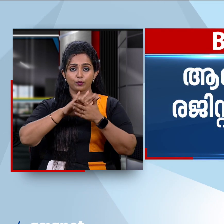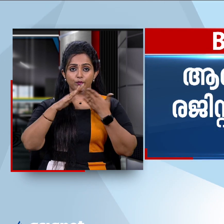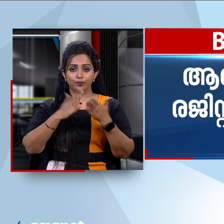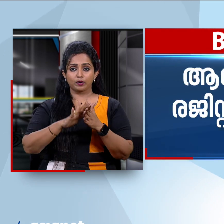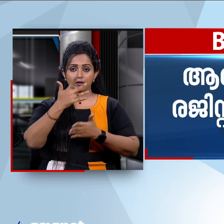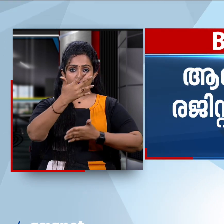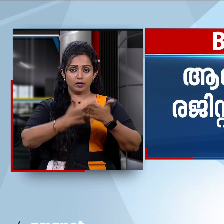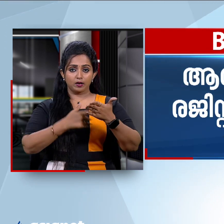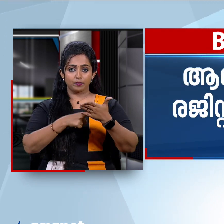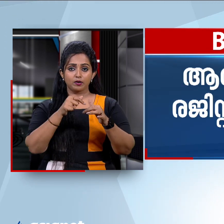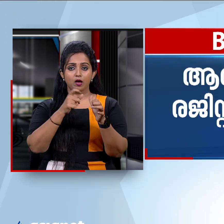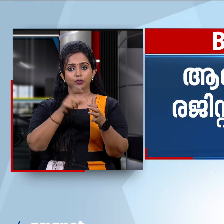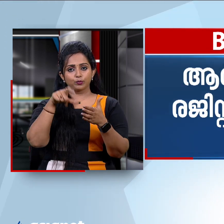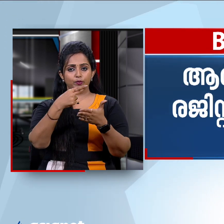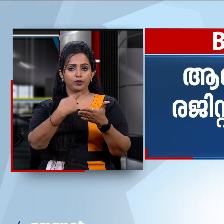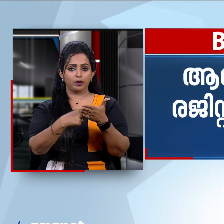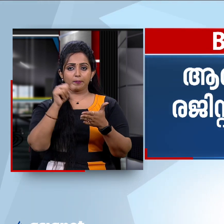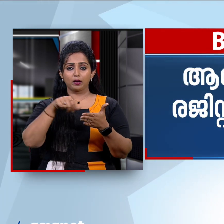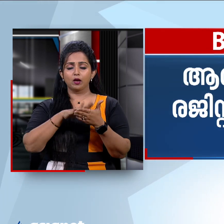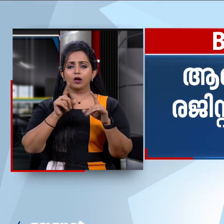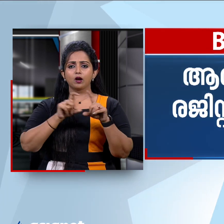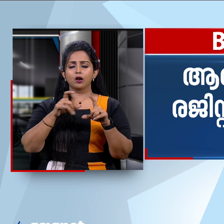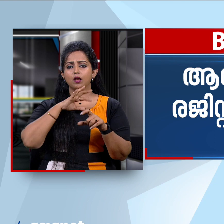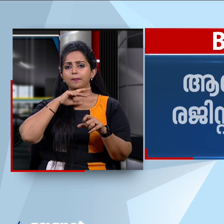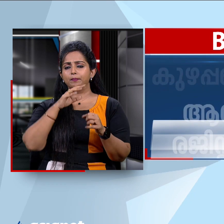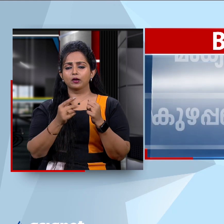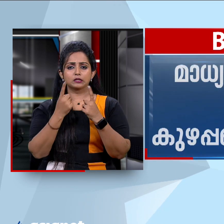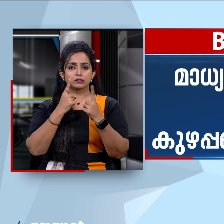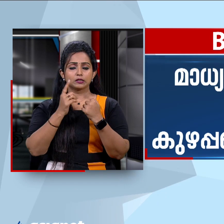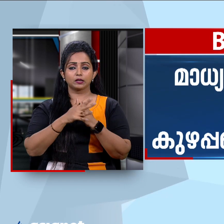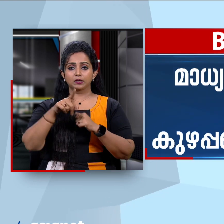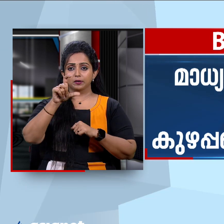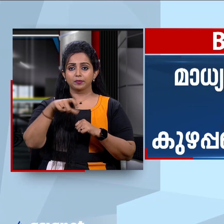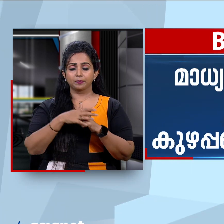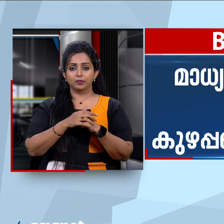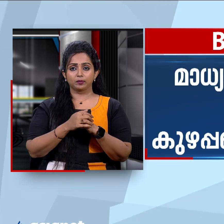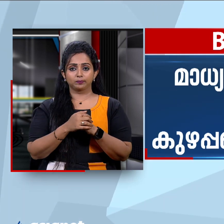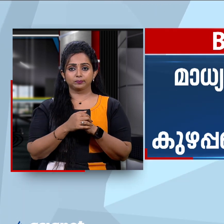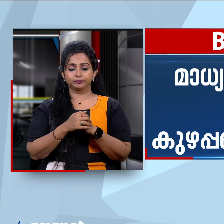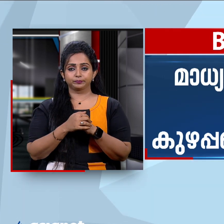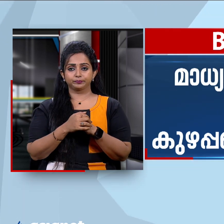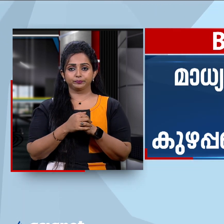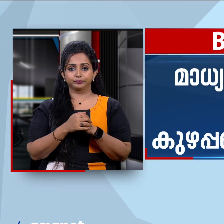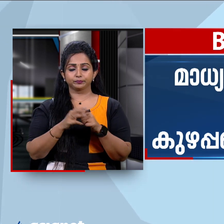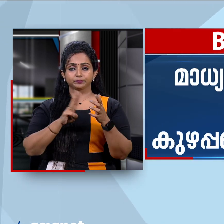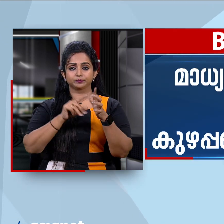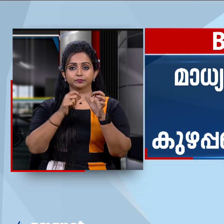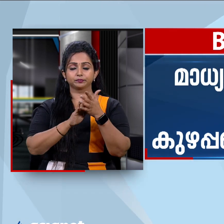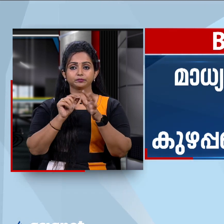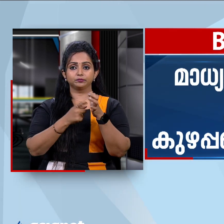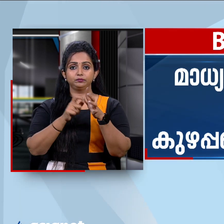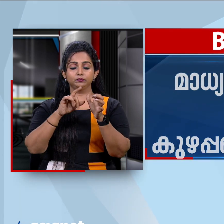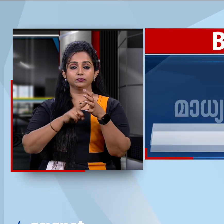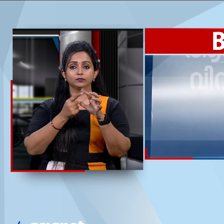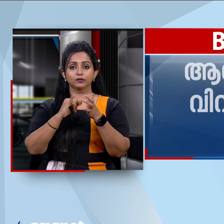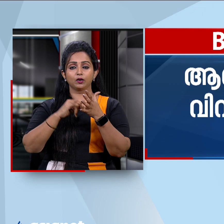ആർഷോയുടെ പേരുണ്ട്. പക്ഷേ കൃത്യമായി ഓരോരുത്തരുടെയും കണക്കുകൾ പരിശോധിച്ചപ്പോഴാണ് ഇയാൾ ഇദ്ദേഹത്തിന് മഹാരാജാസ് കോളേജിന് ഫീസ് അടച്ചിട്ടില്ല. ആ